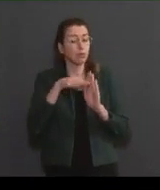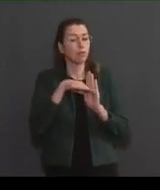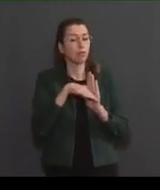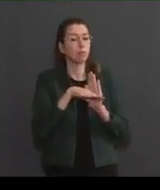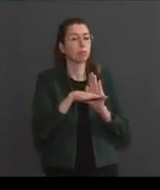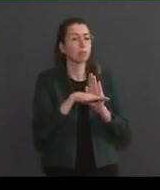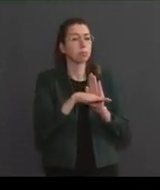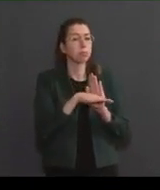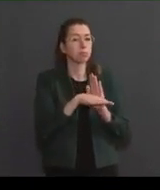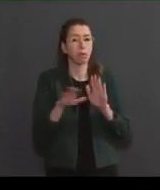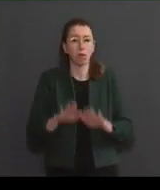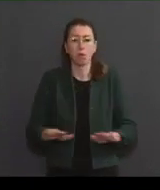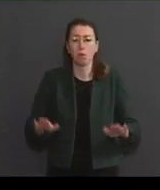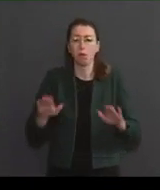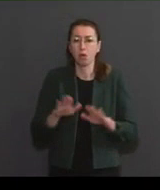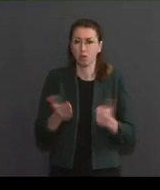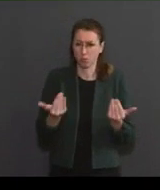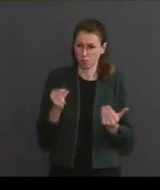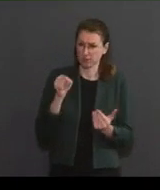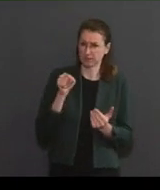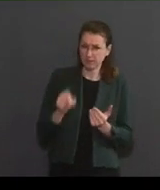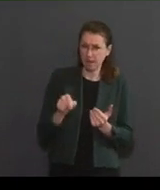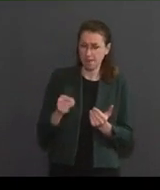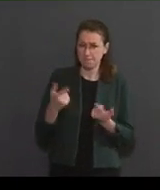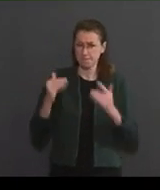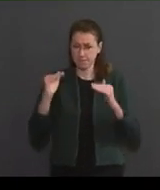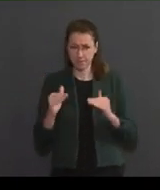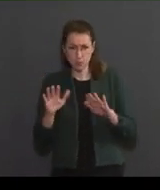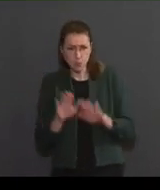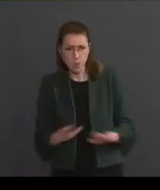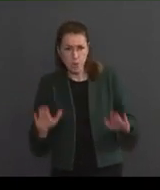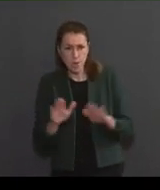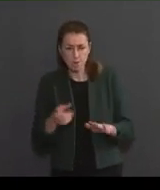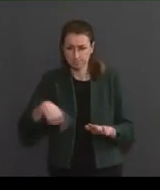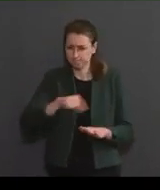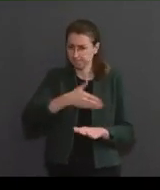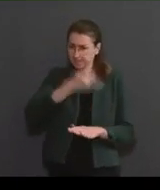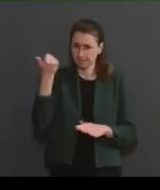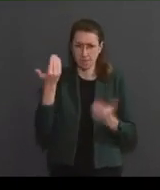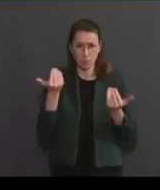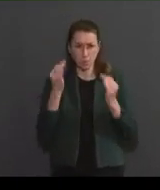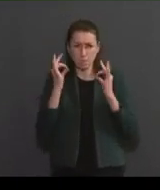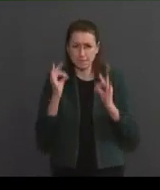claire à ce sujet, mais c'est certainement un signal qu'il faut suivre dans les jours qui viennent.